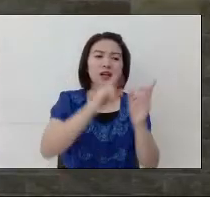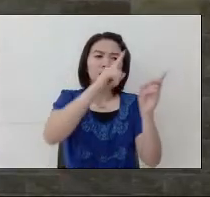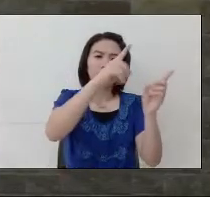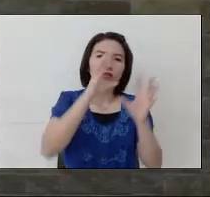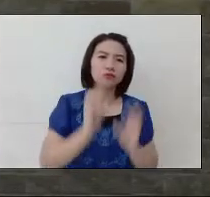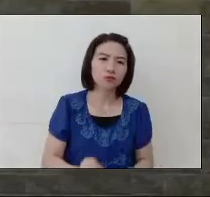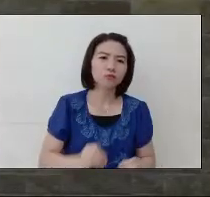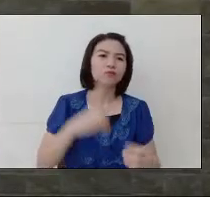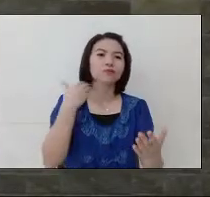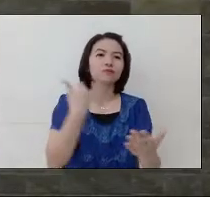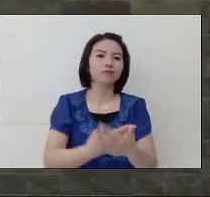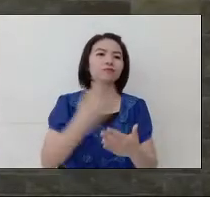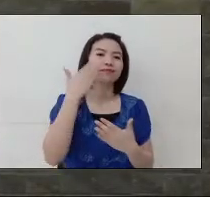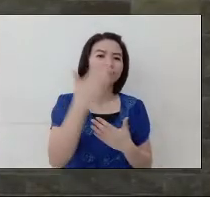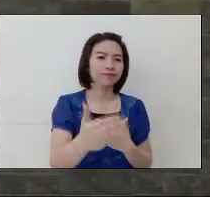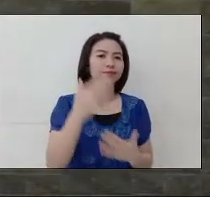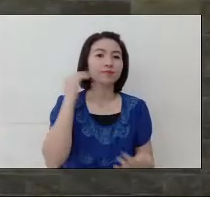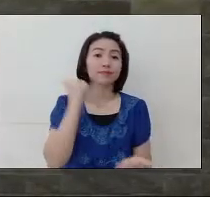Tandaan niyo po mga kapatid.